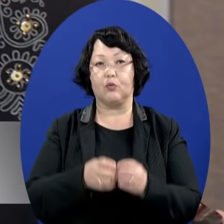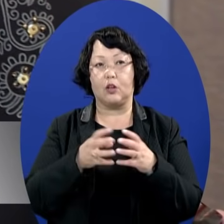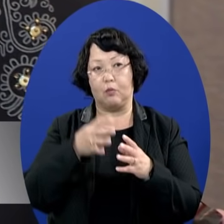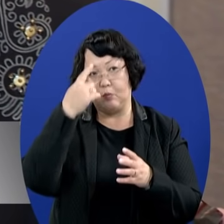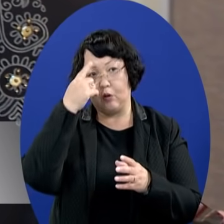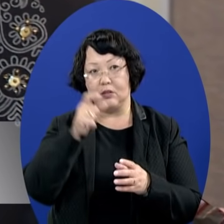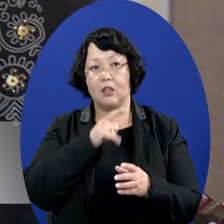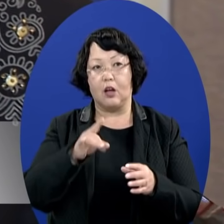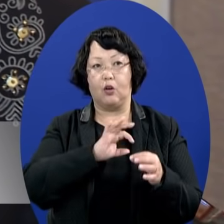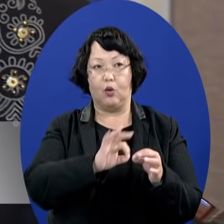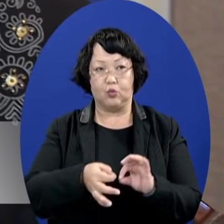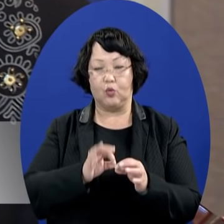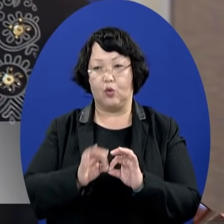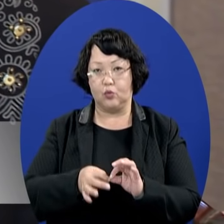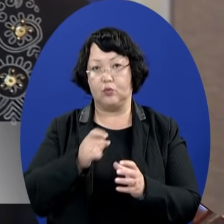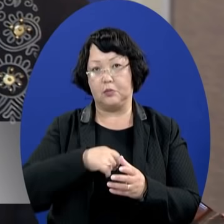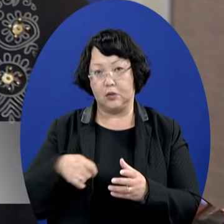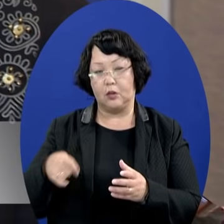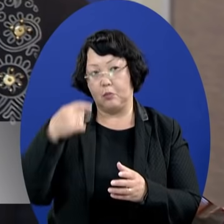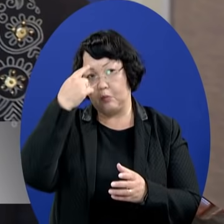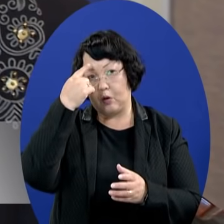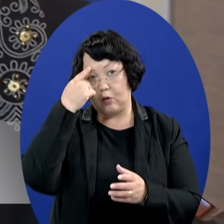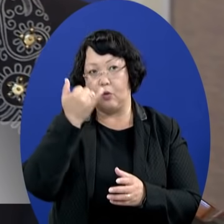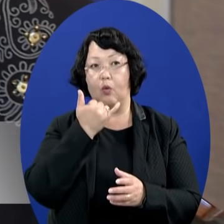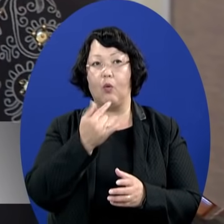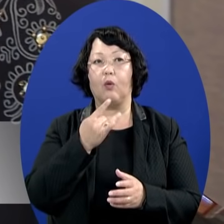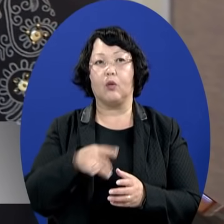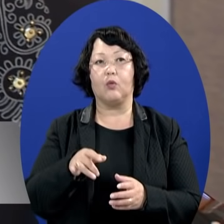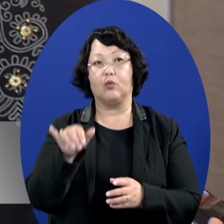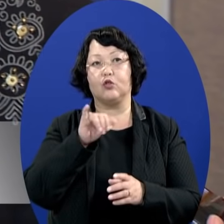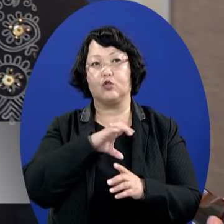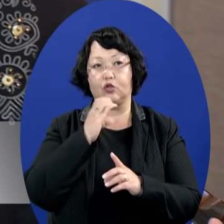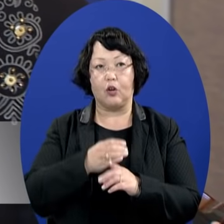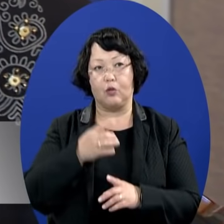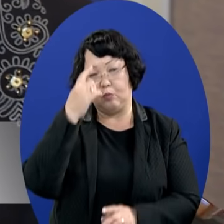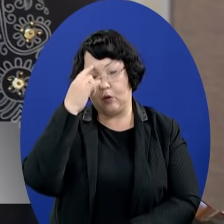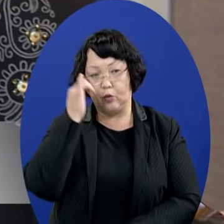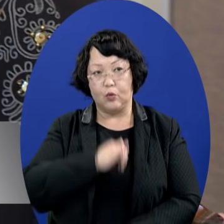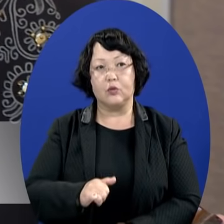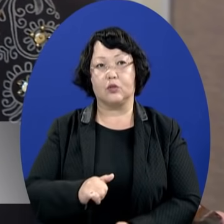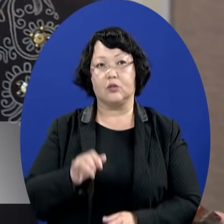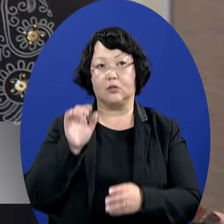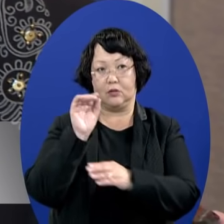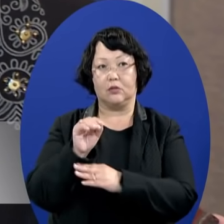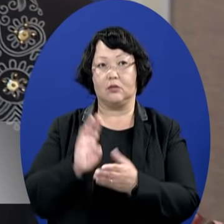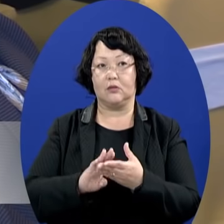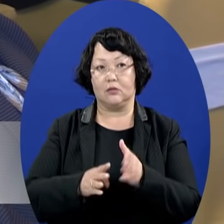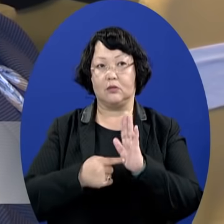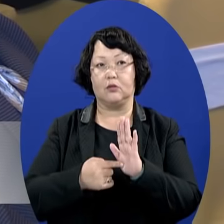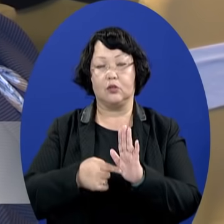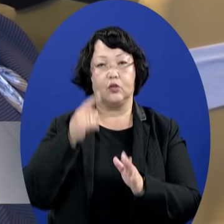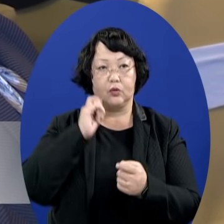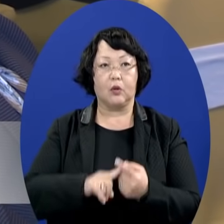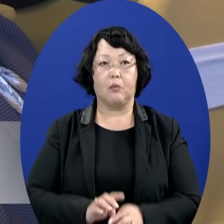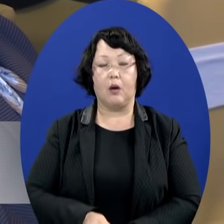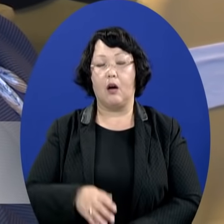монгол хэлээр орчуулаа. Тэгээд Монгол-Унгар соёлыг Монголд жахан сурталчилж байгаа санаа байна.